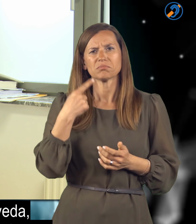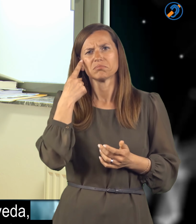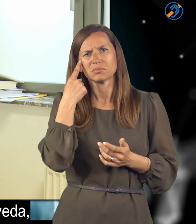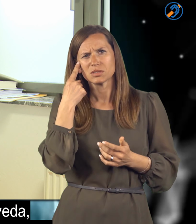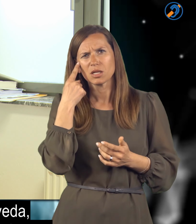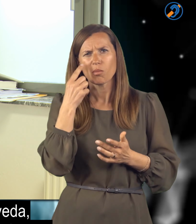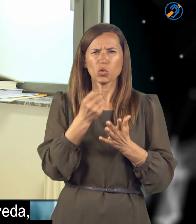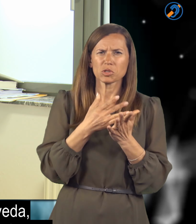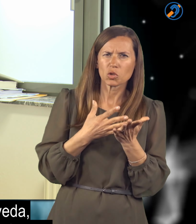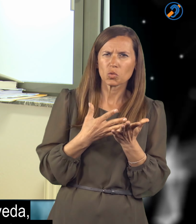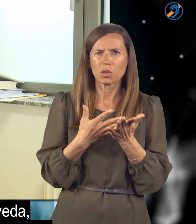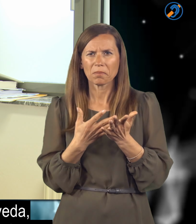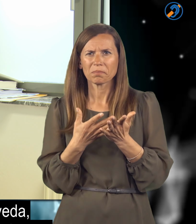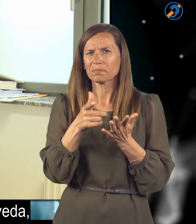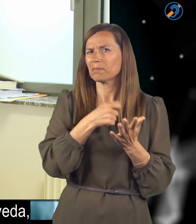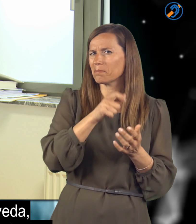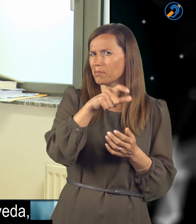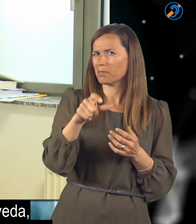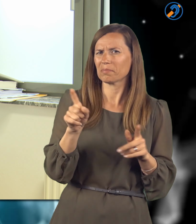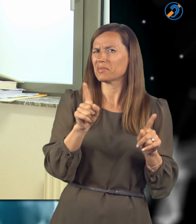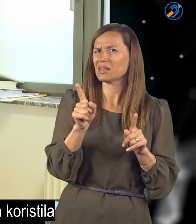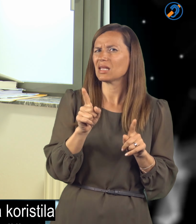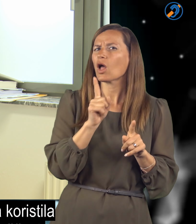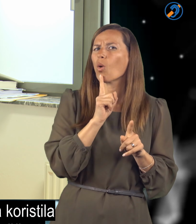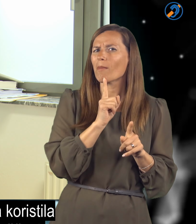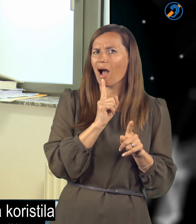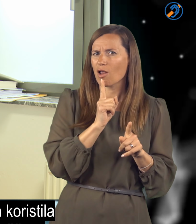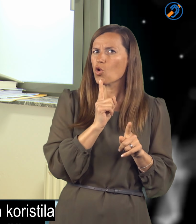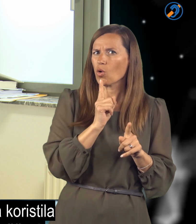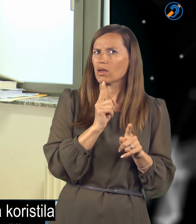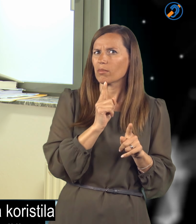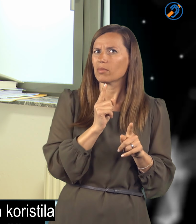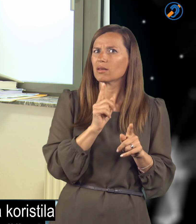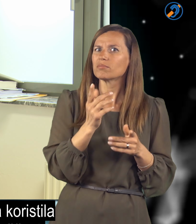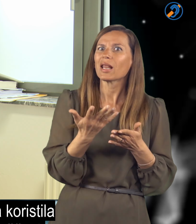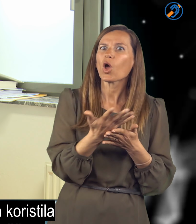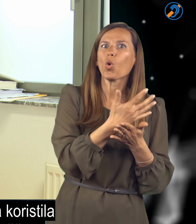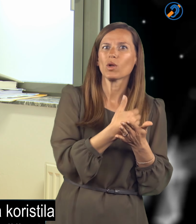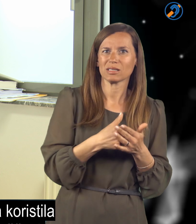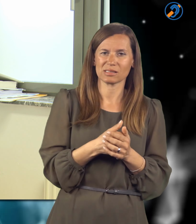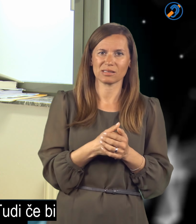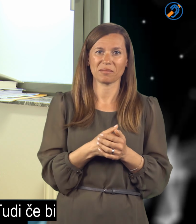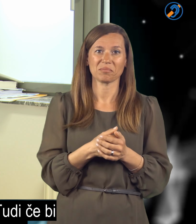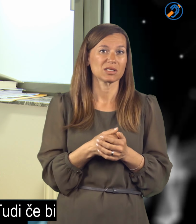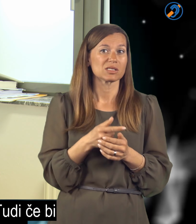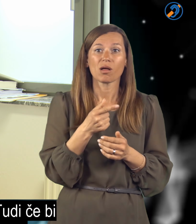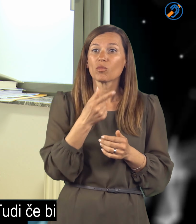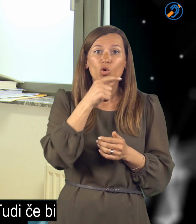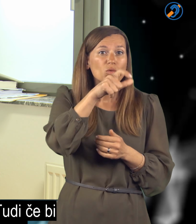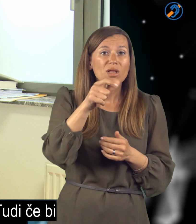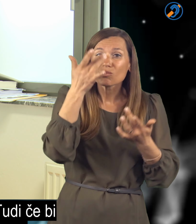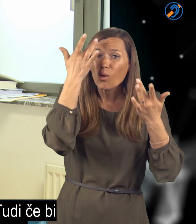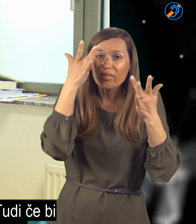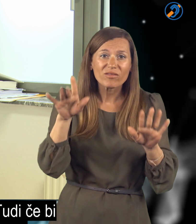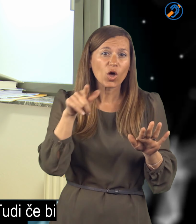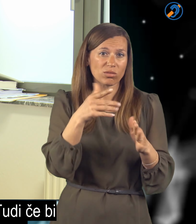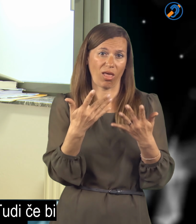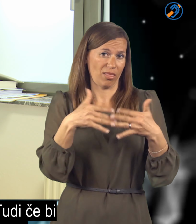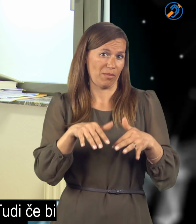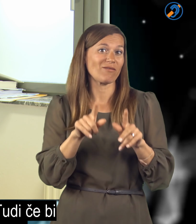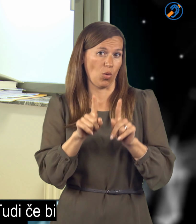Ocenjujem seveda, da teh pacientov ni tako malo, ki bi profitirali od te naprave in niso o njej obveščeni, da to sploh obstoja. In tudi, če